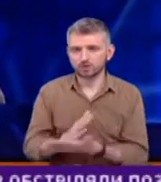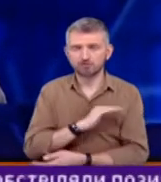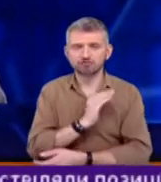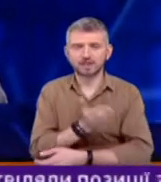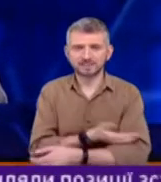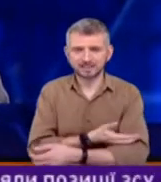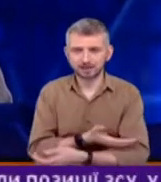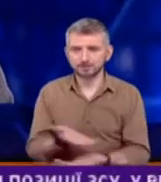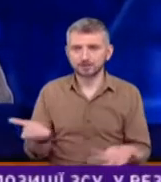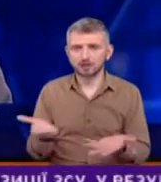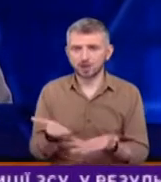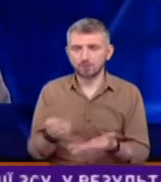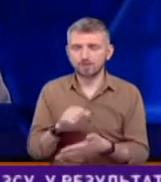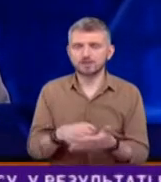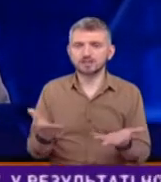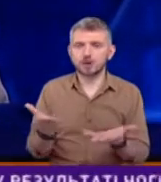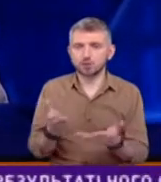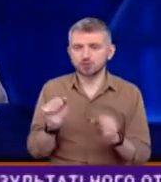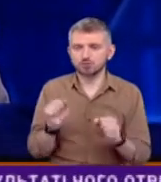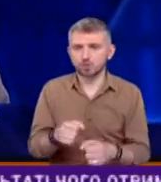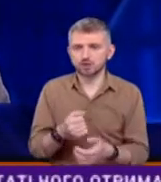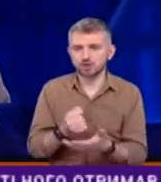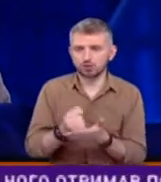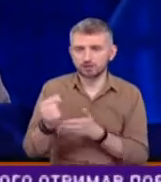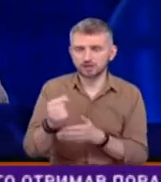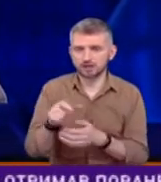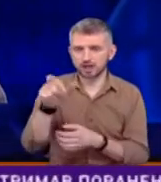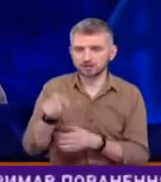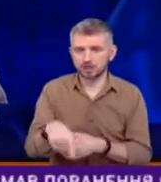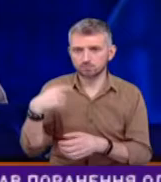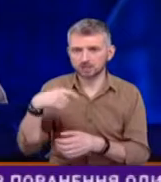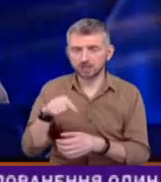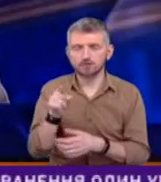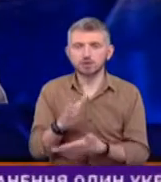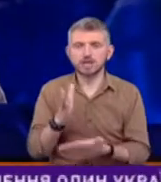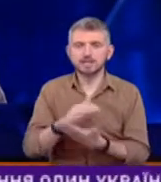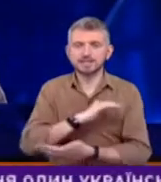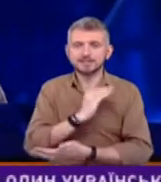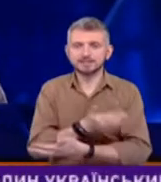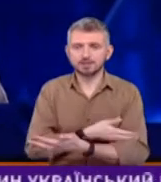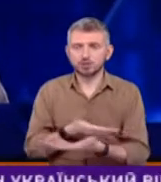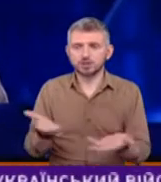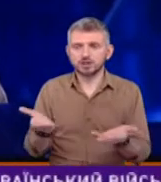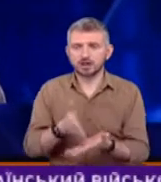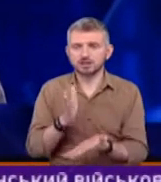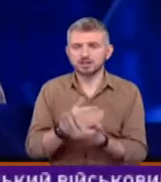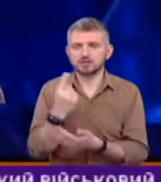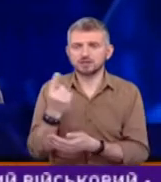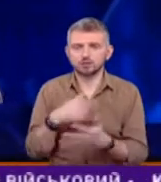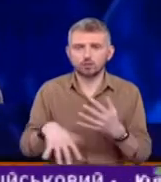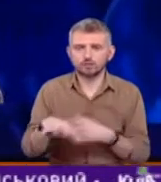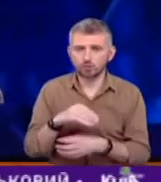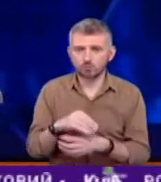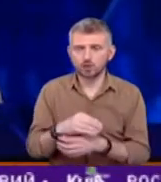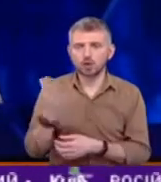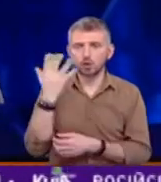сила, від якої, зокрема, може делегуватися кандидат в президенти, вона є силою, яка є єдиною у всьому.